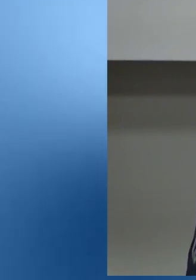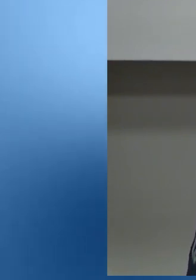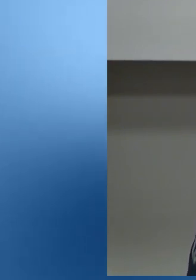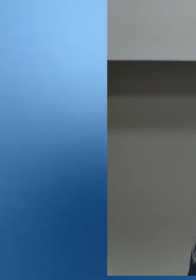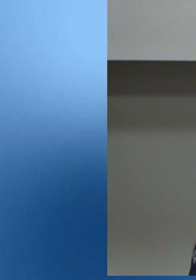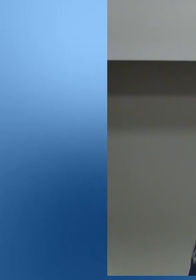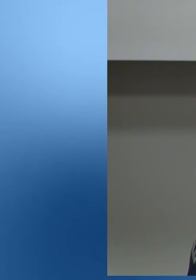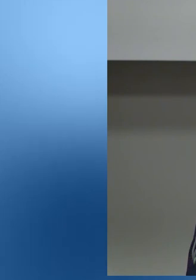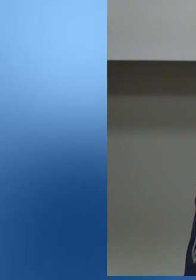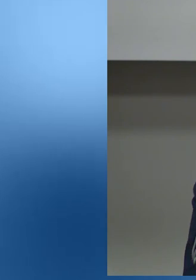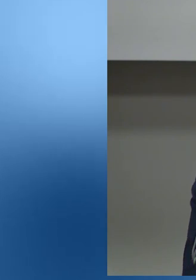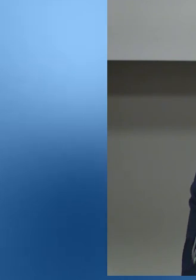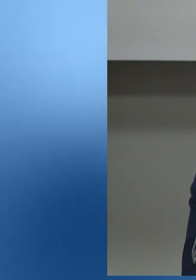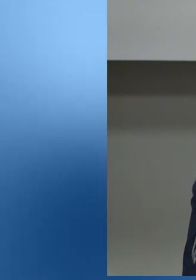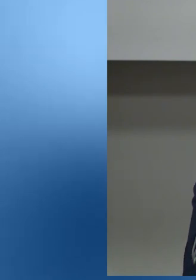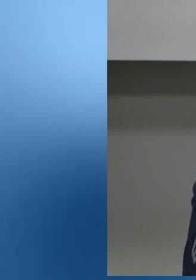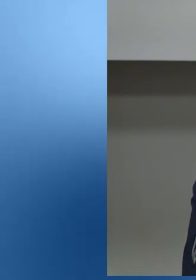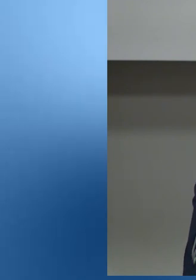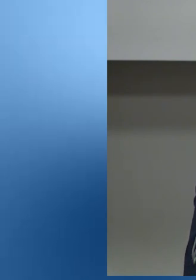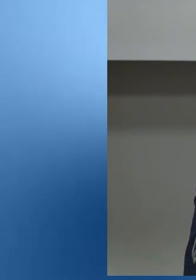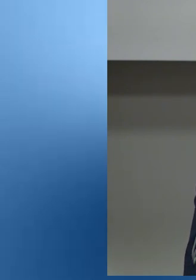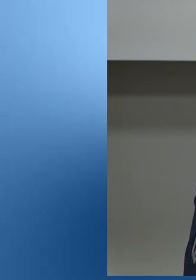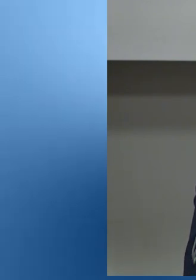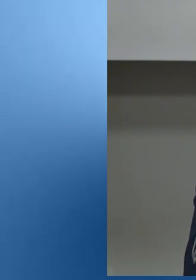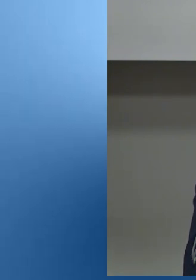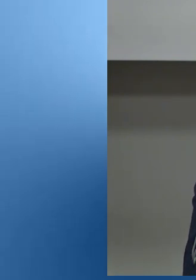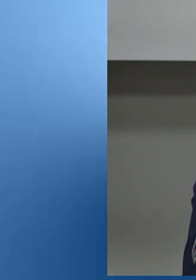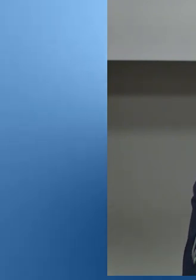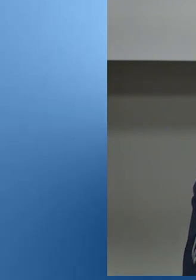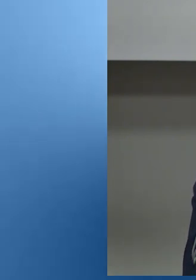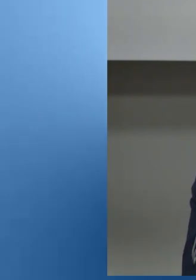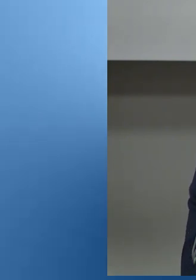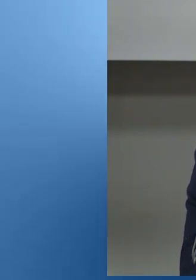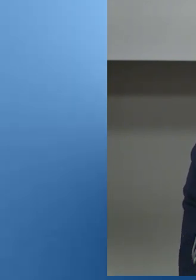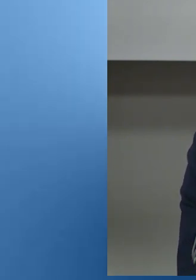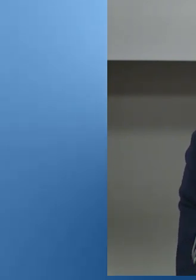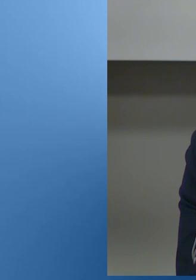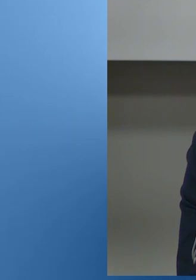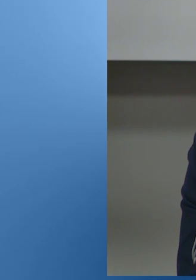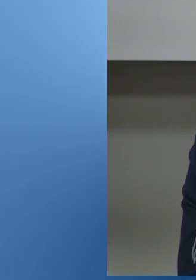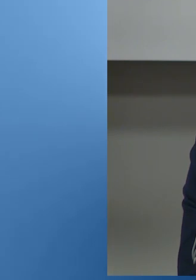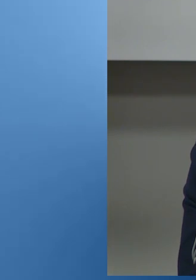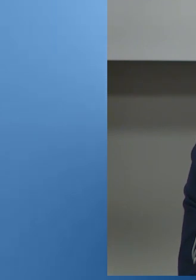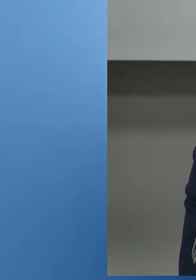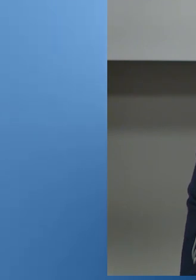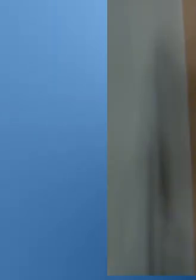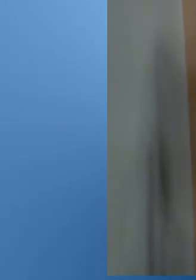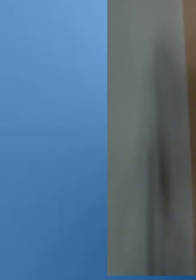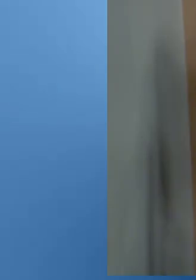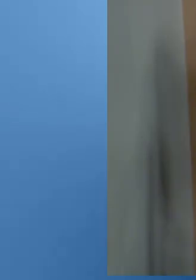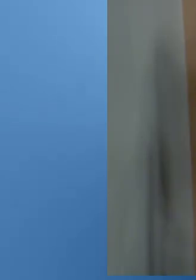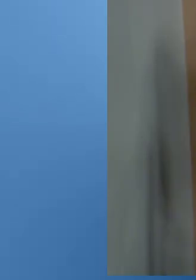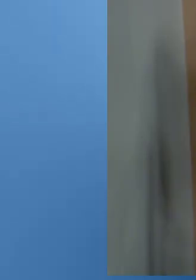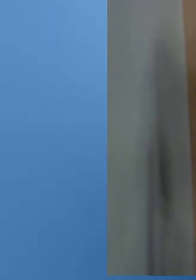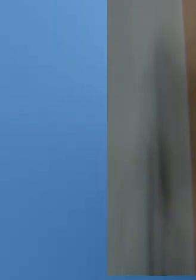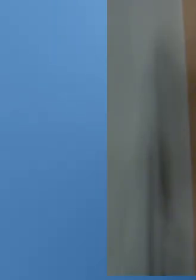suis désolé évidemment mais c'est pas ce soir je vais vous donner une réponse vous l'entendez bien monsieur Benre oui oui nous sommes favorables à la